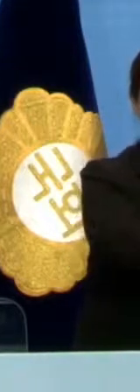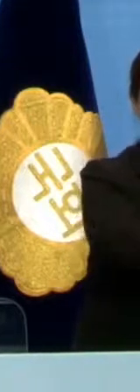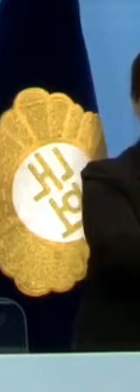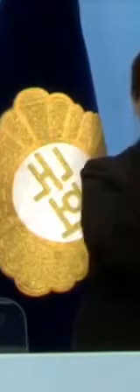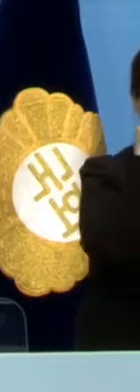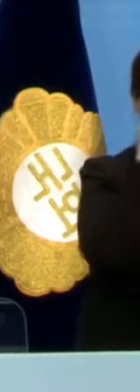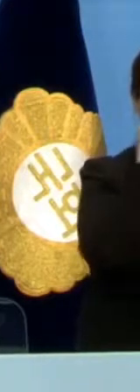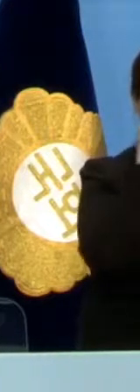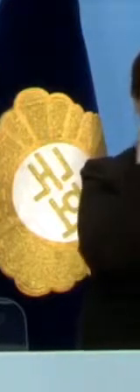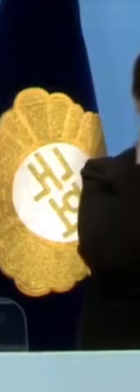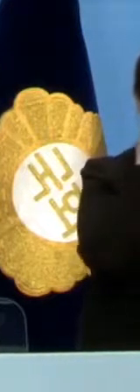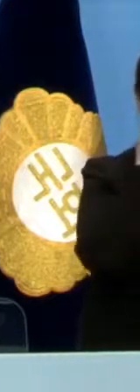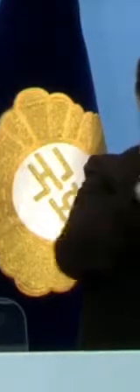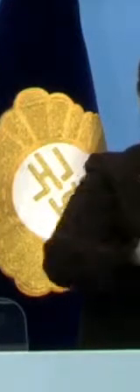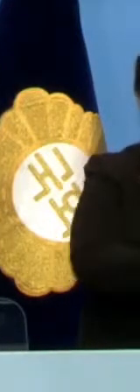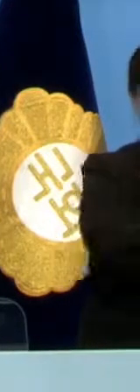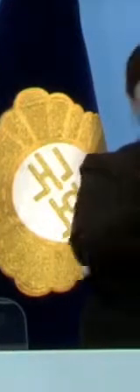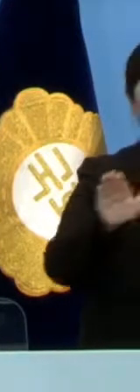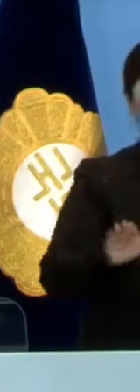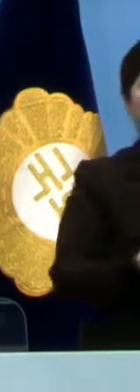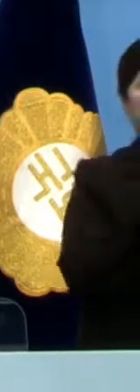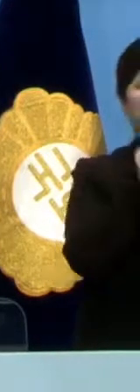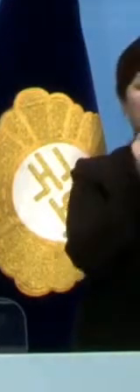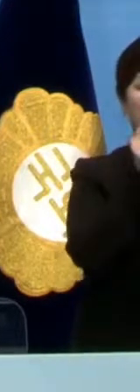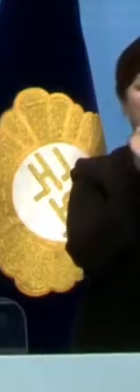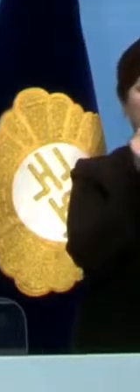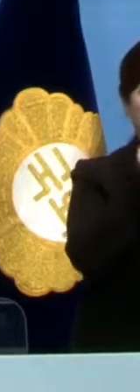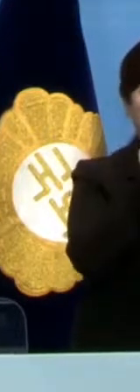현장에 가서 우리가 좀